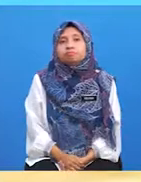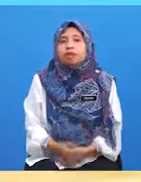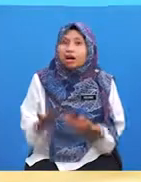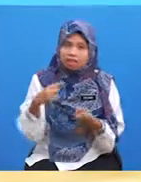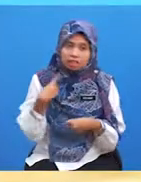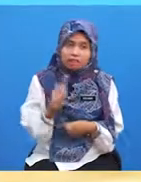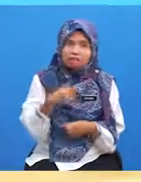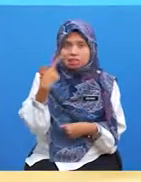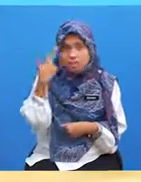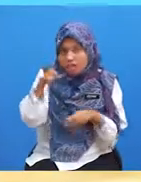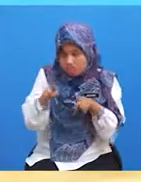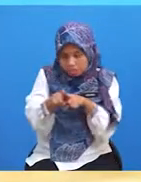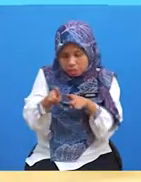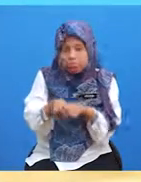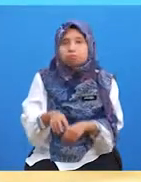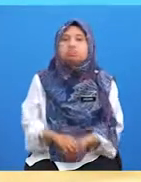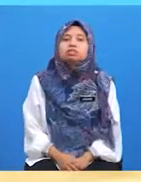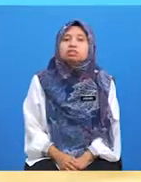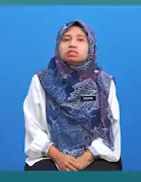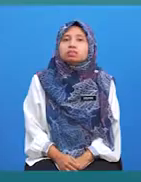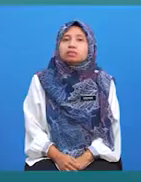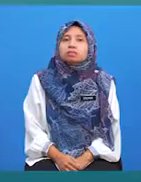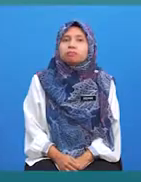Mari kita lihat sama-sama jawapannya.